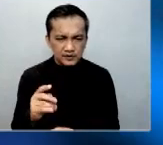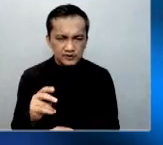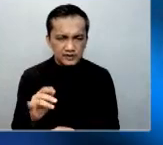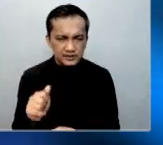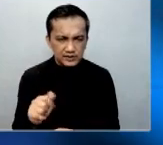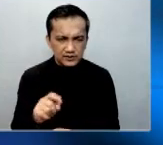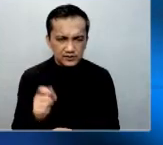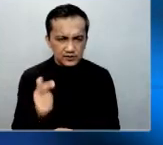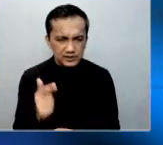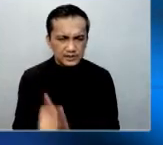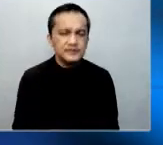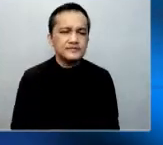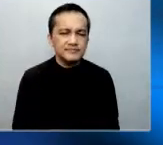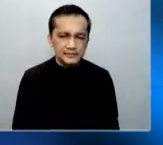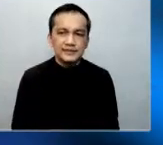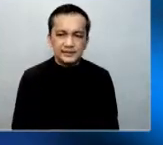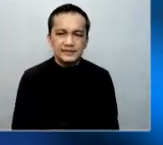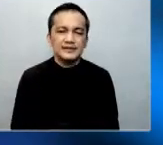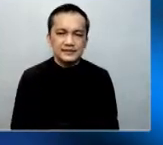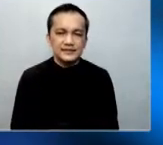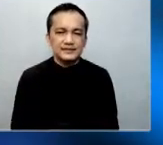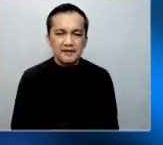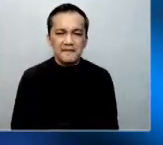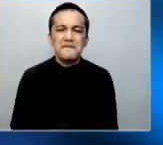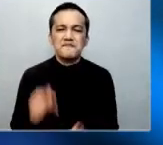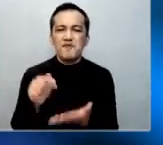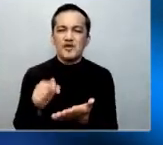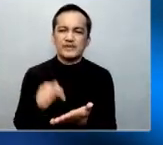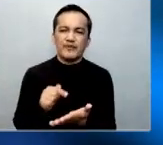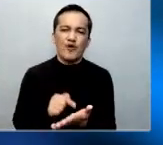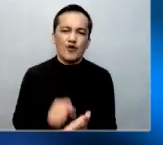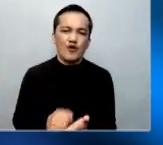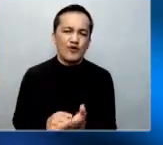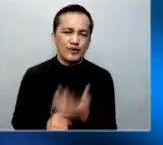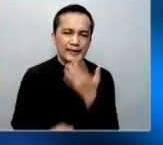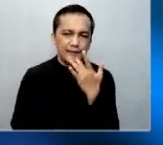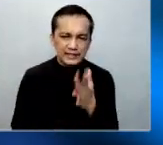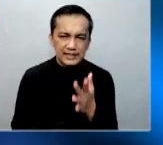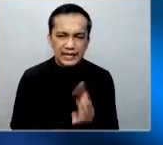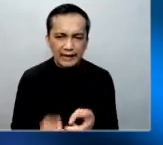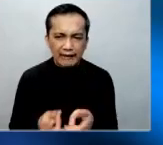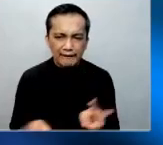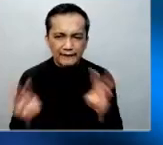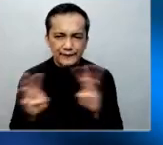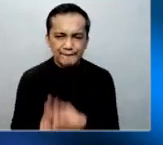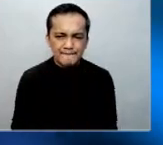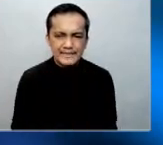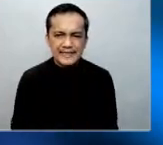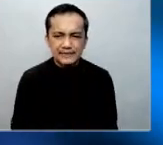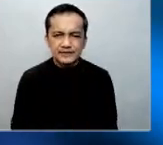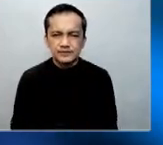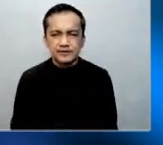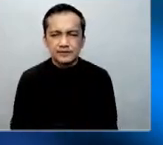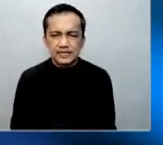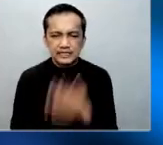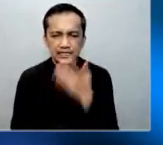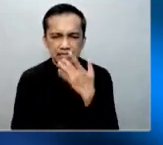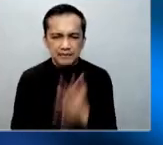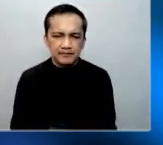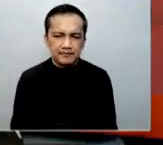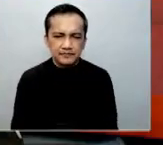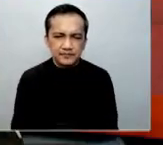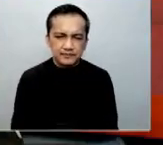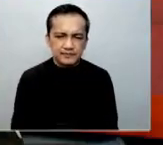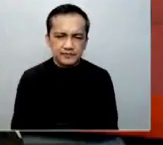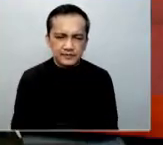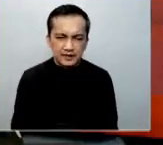120. Yan. Affordable! Affordable, masarap, grabe. Sulit. Sarap talaga. Oo, tapos kung gusto ko